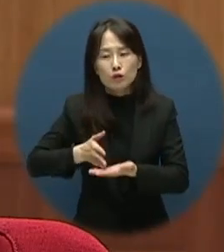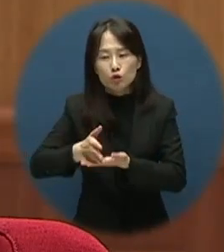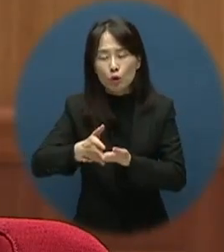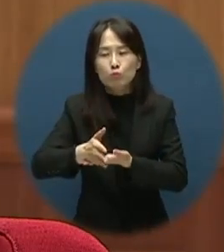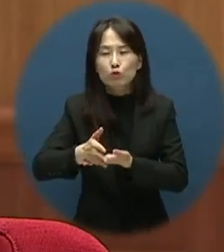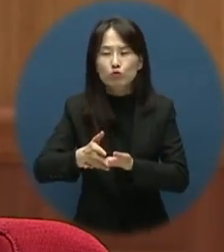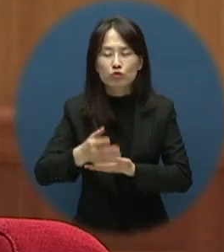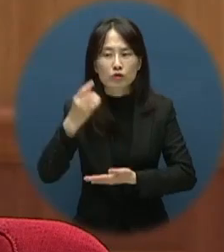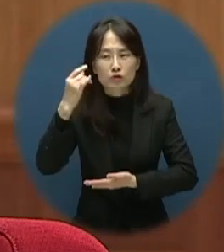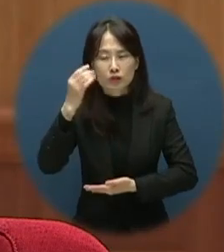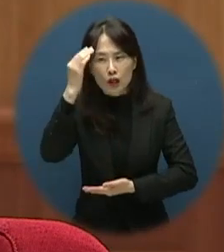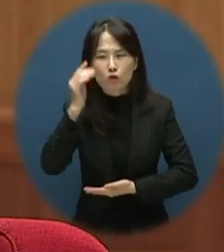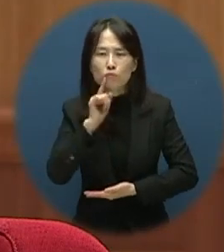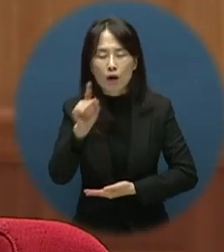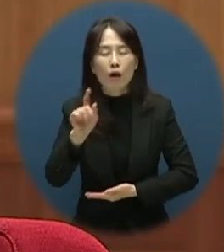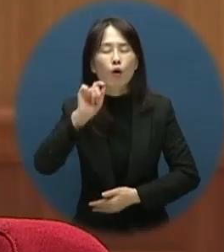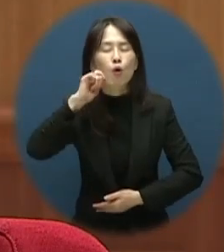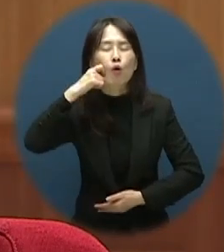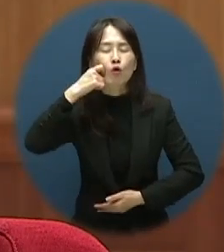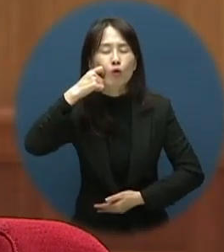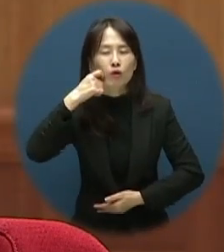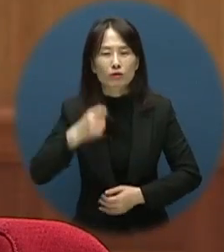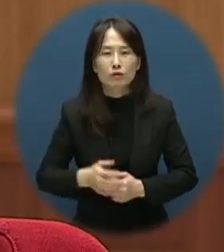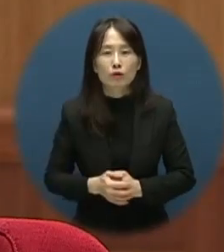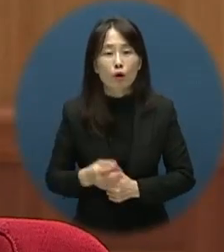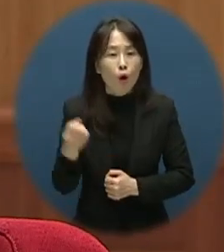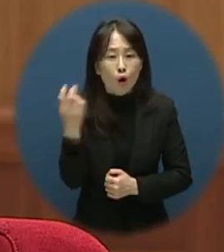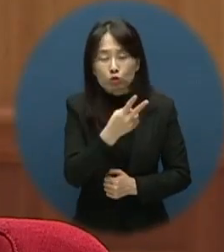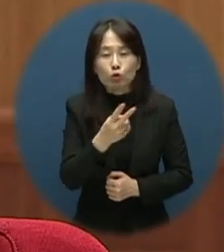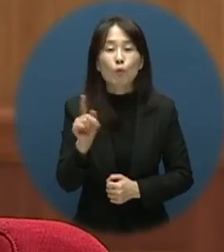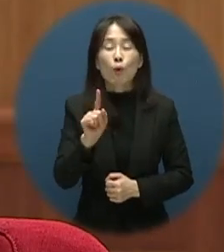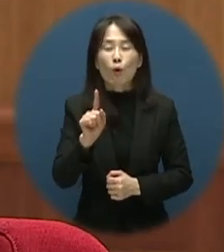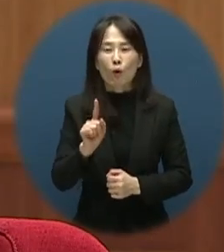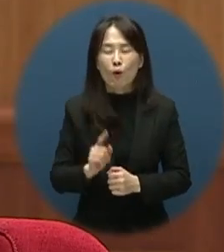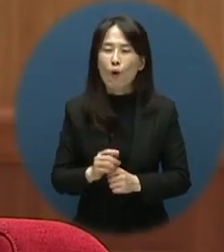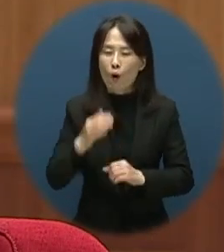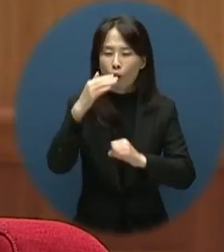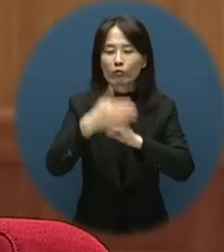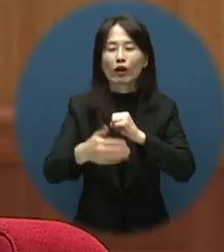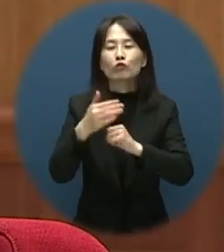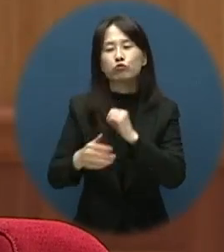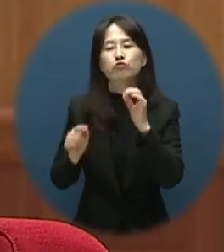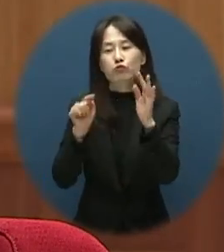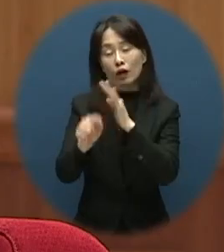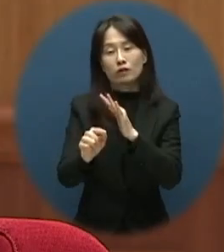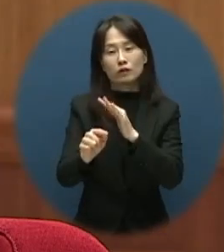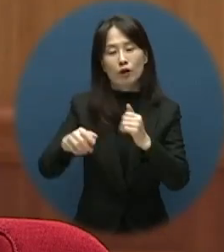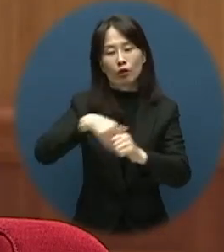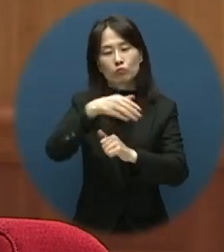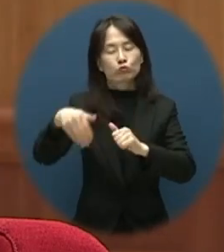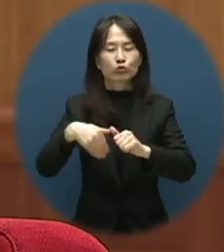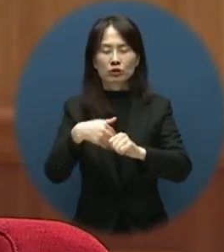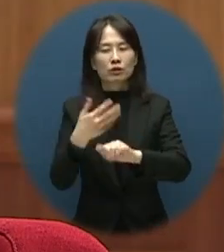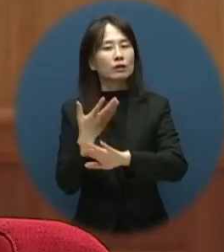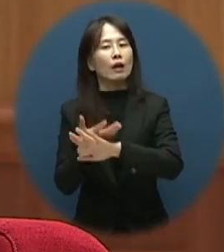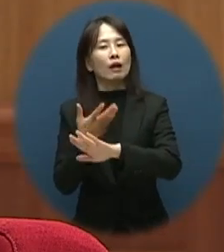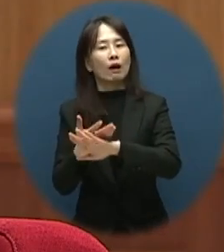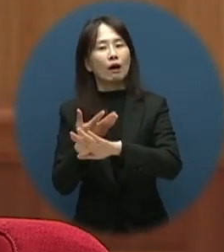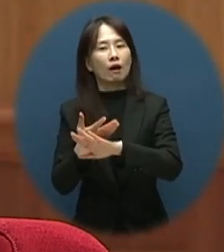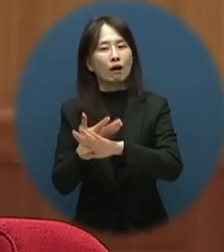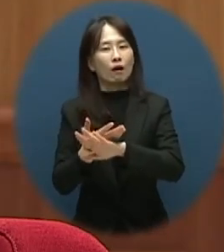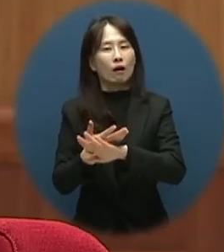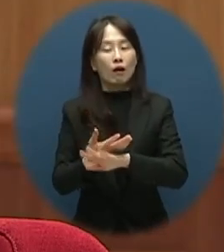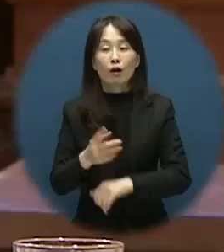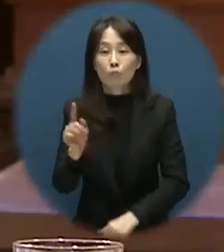영어라든지 그런 거 좀 어려웠죠. 그렇죠. 더구나 대구 가니까 또 분위기 달라지죠. 뭐 무슨 분위기